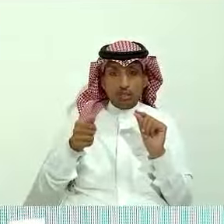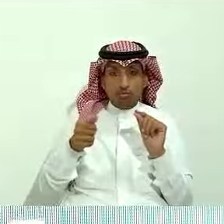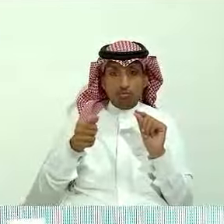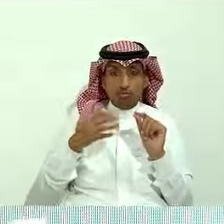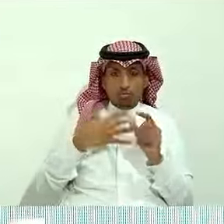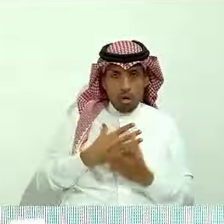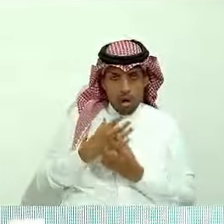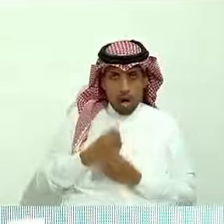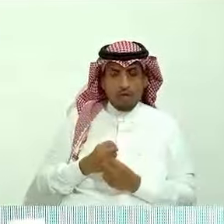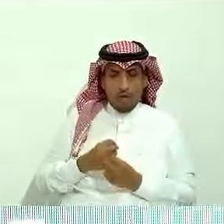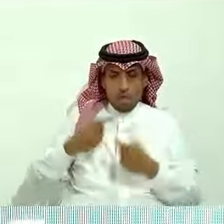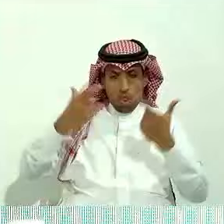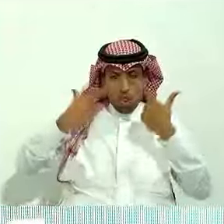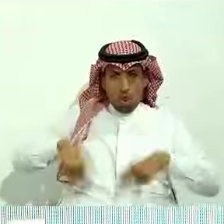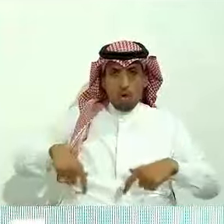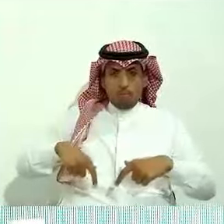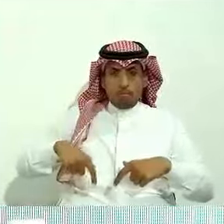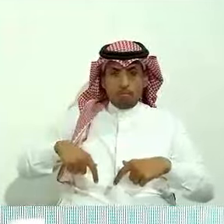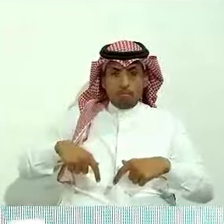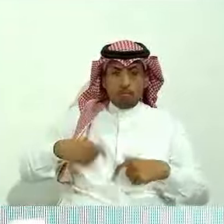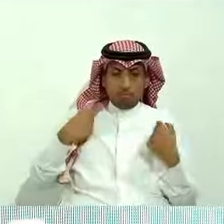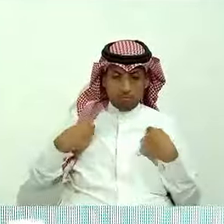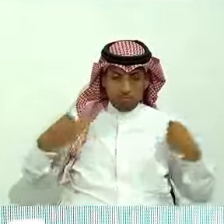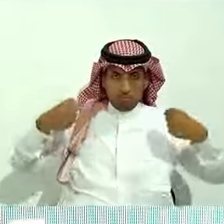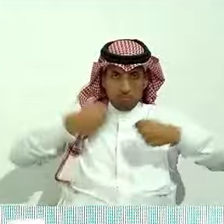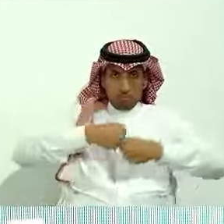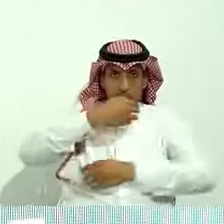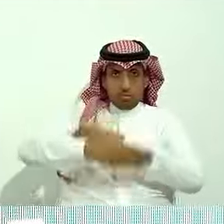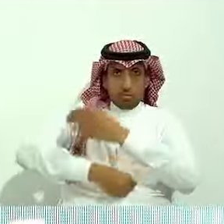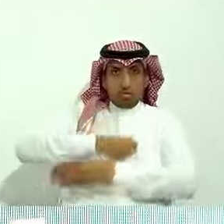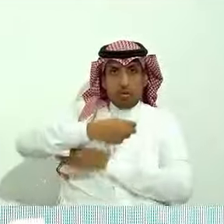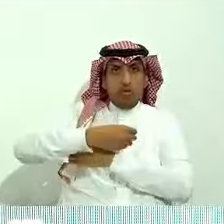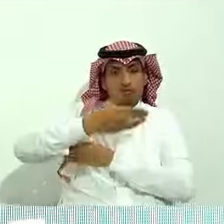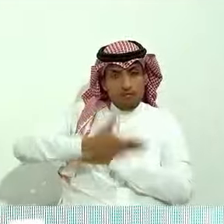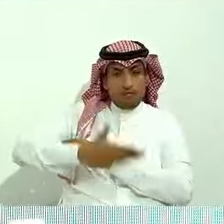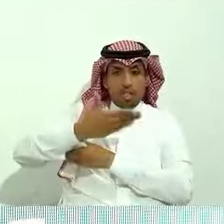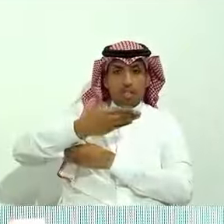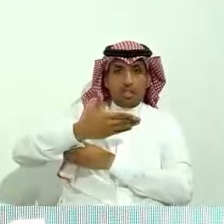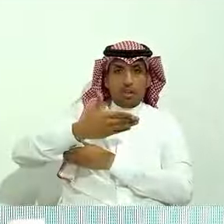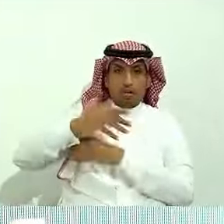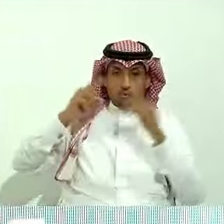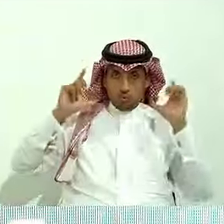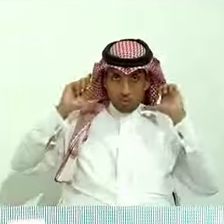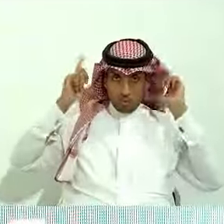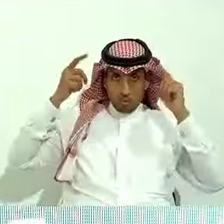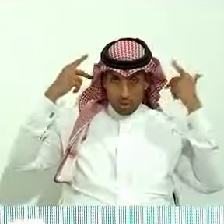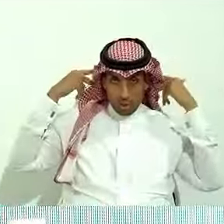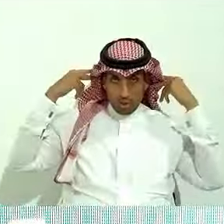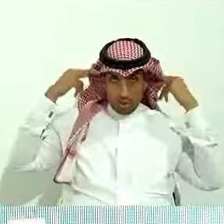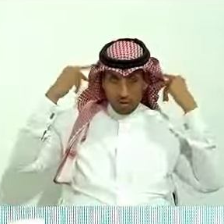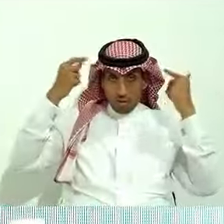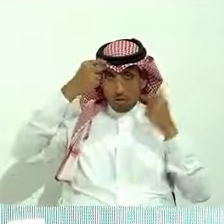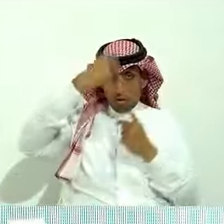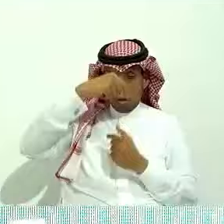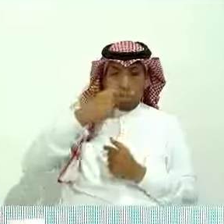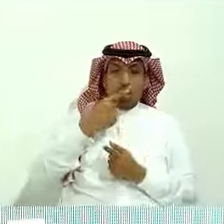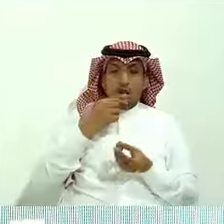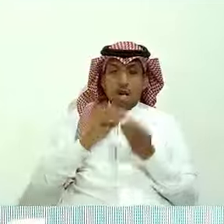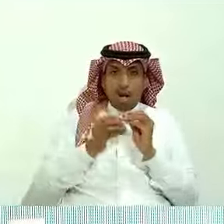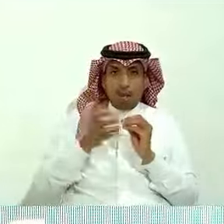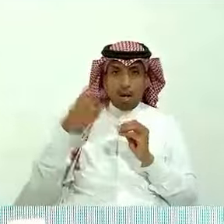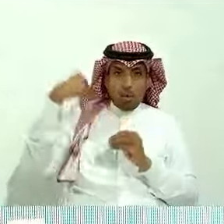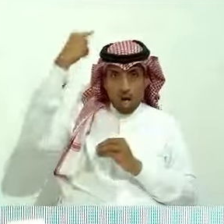متمسك بالثوب، متمسك بالبشت، وطبعاً أغطية الرأس، الغترة أو الشماغ،